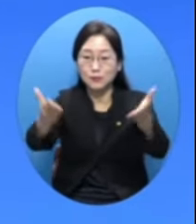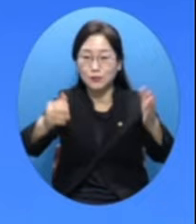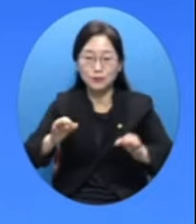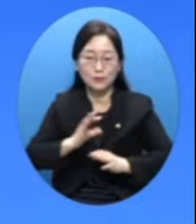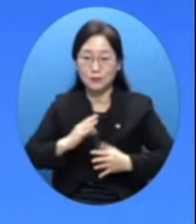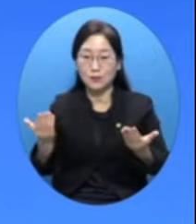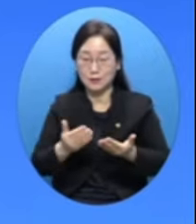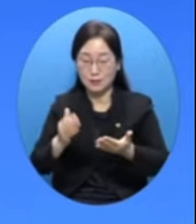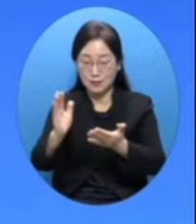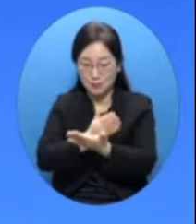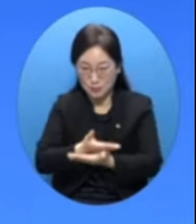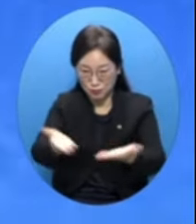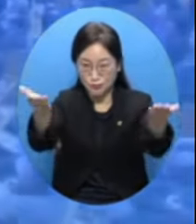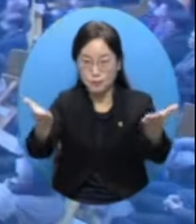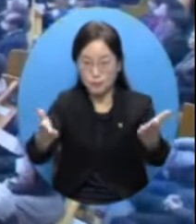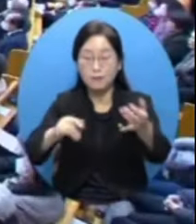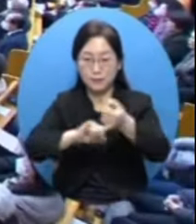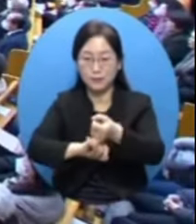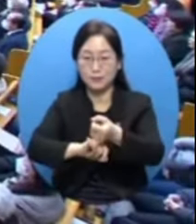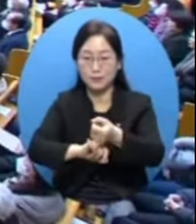일을 베풀어 주실 것입니다.